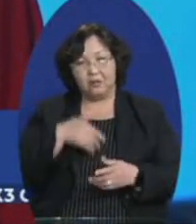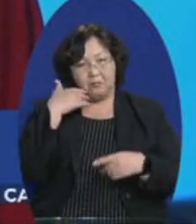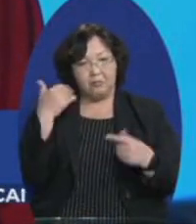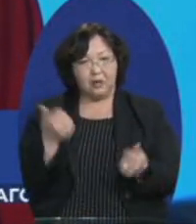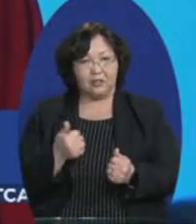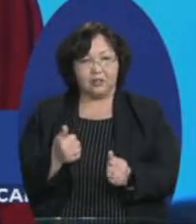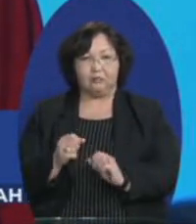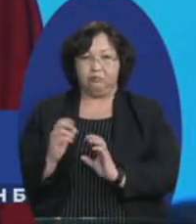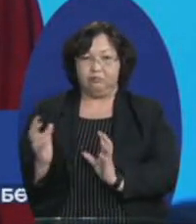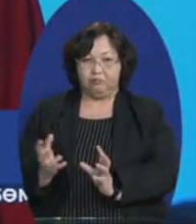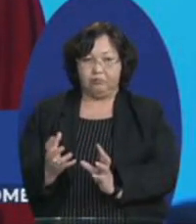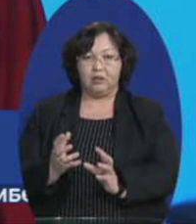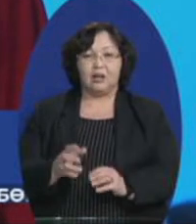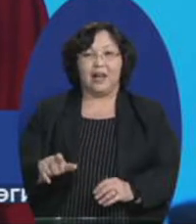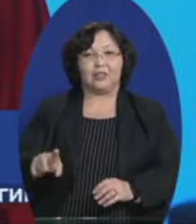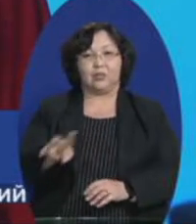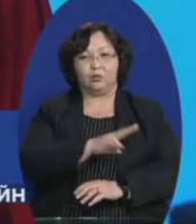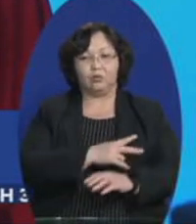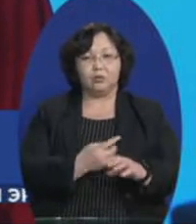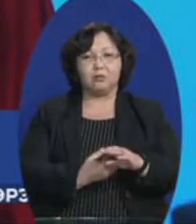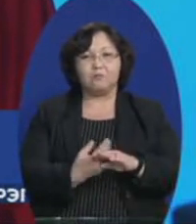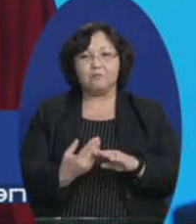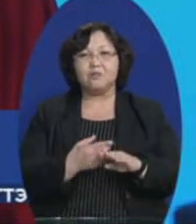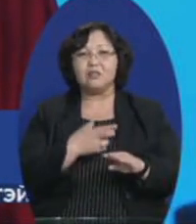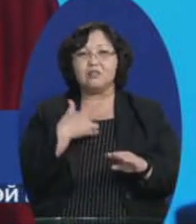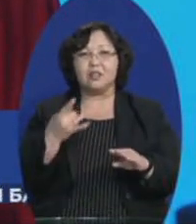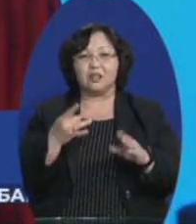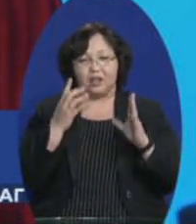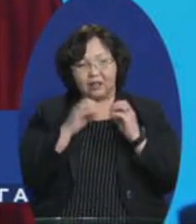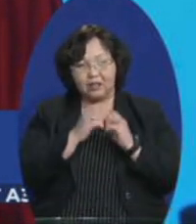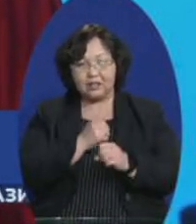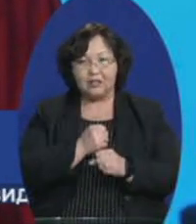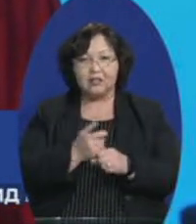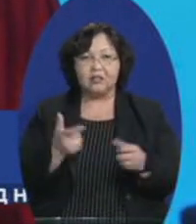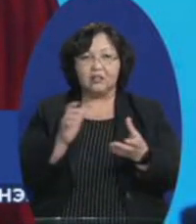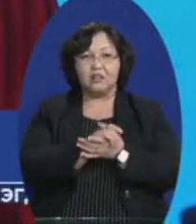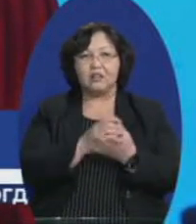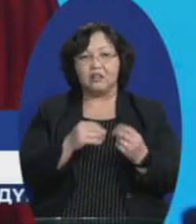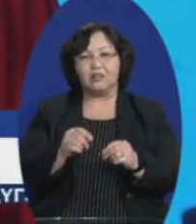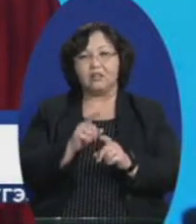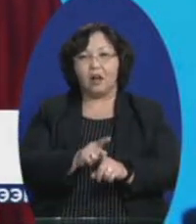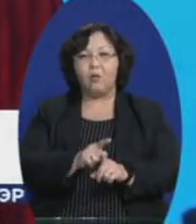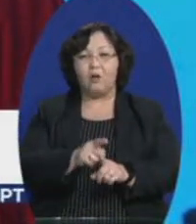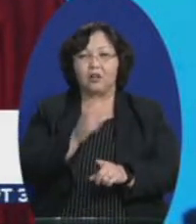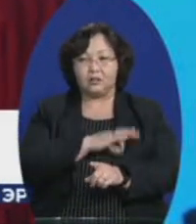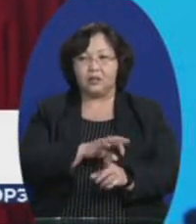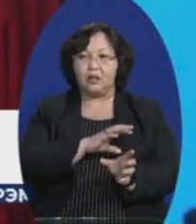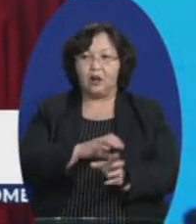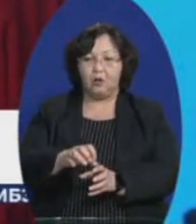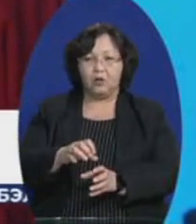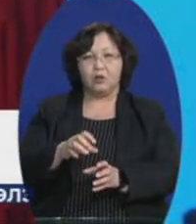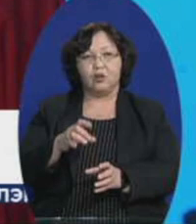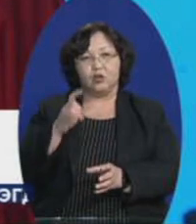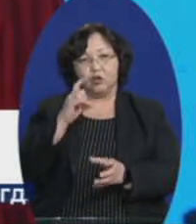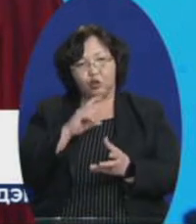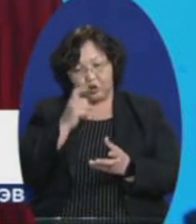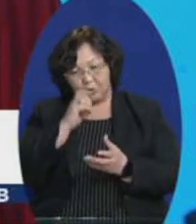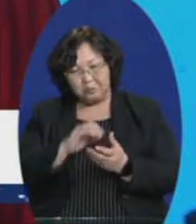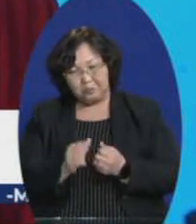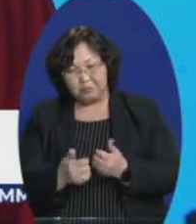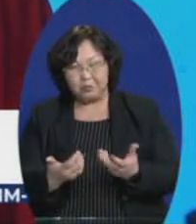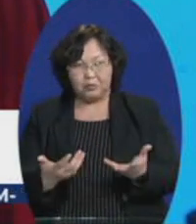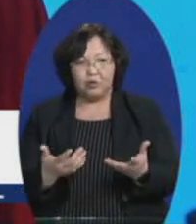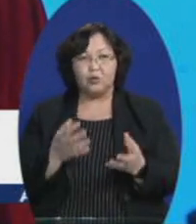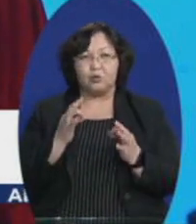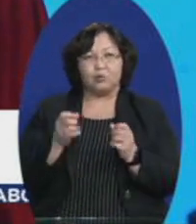болох, тодорхой хэмжээний газрыг гэрээгээр ашиглуулах ийм шаардлага хэрэгцээ гарч ийна гэж үзэж байгаа бол их уян хатан хийх хэрэгтэй шүү. Амьдрал их баян